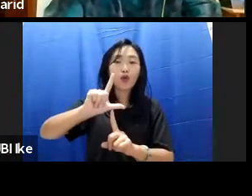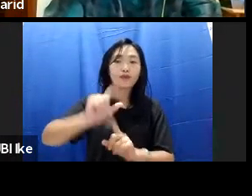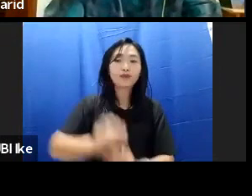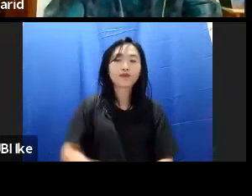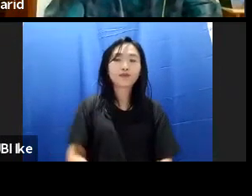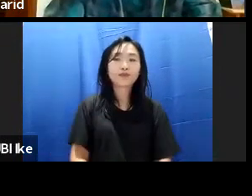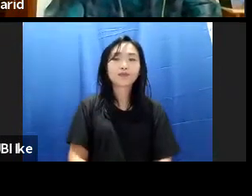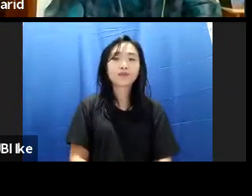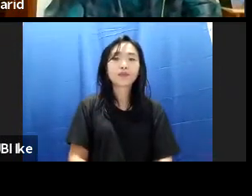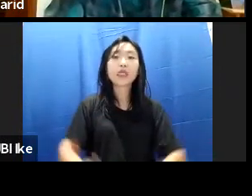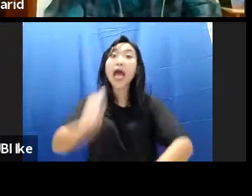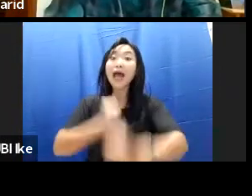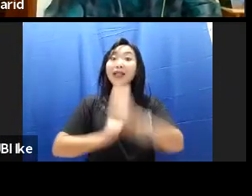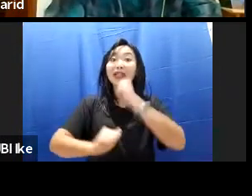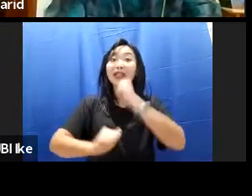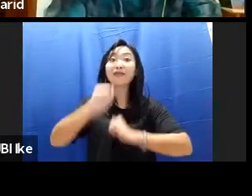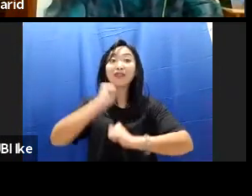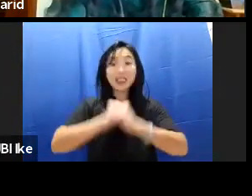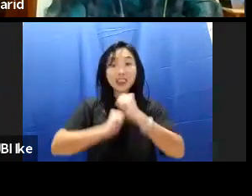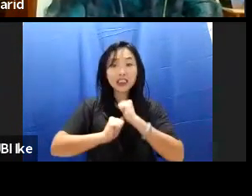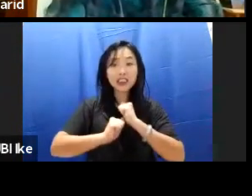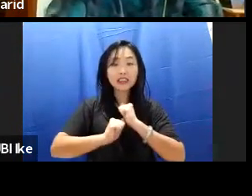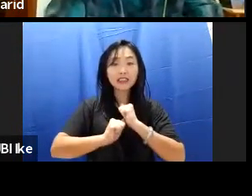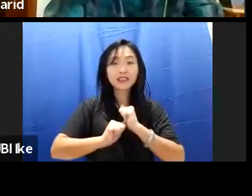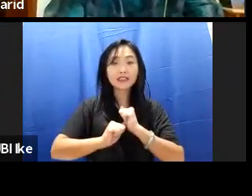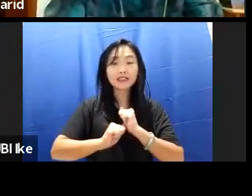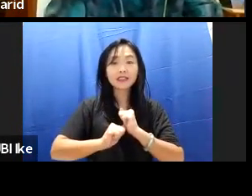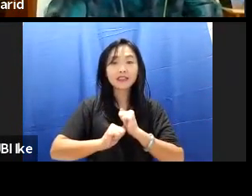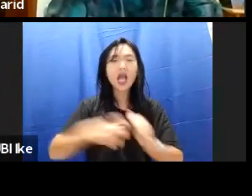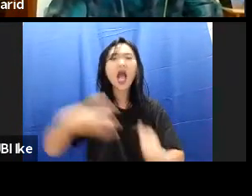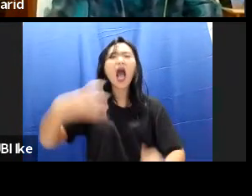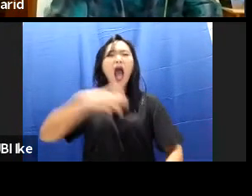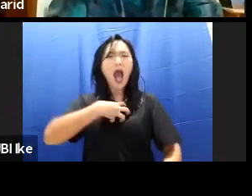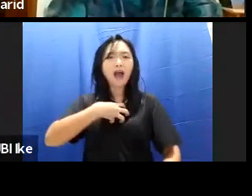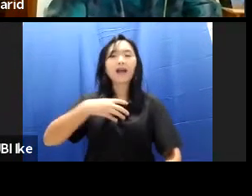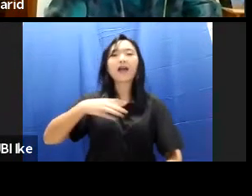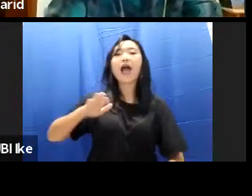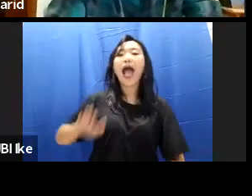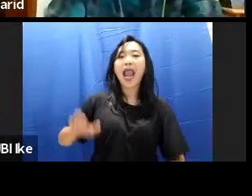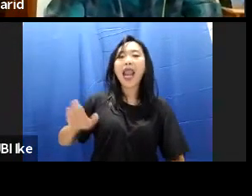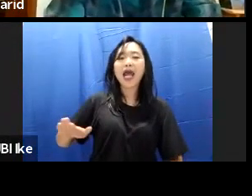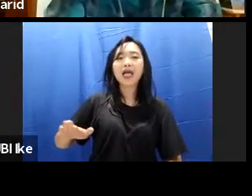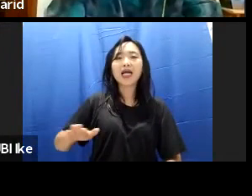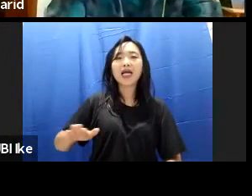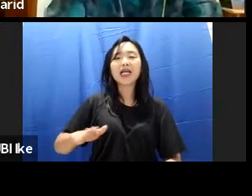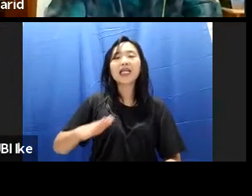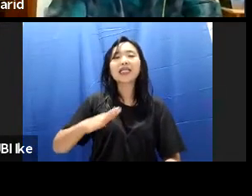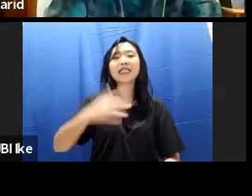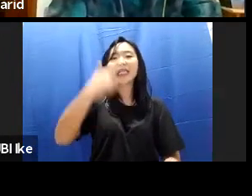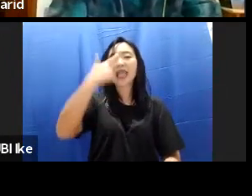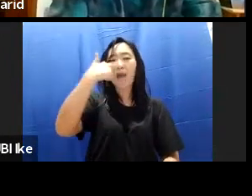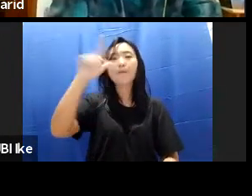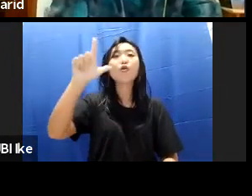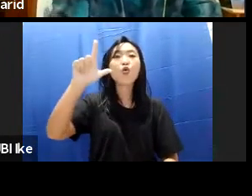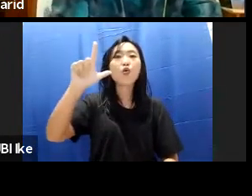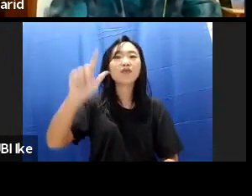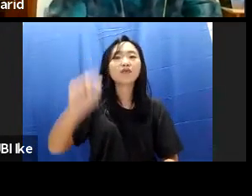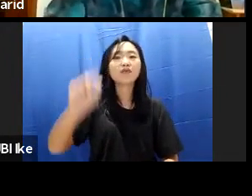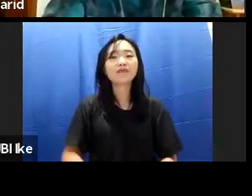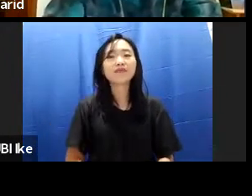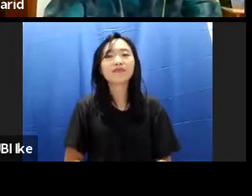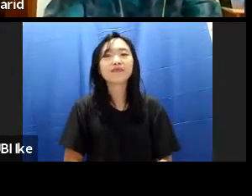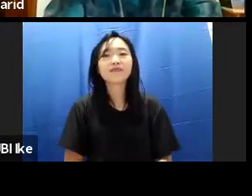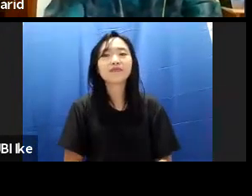pegiat dan konsultan hak-hak anak di Damar Lampung, dan sekarang menjadi konsultan hak anak gitu.